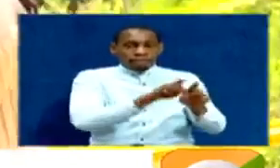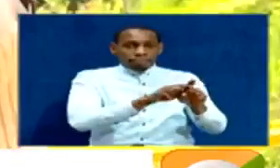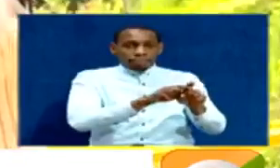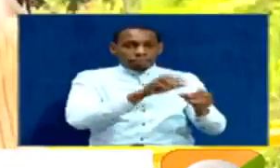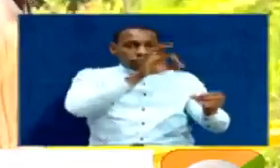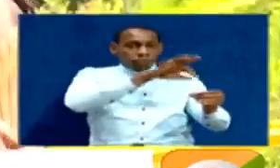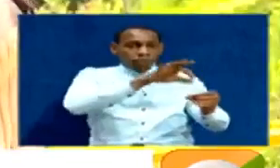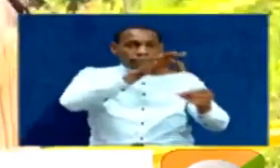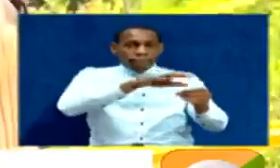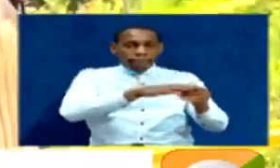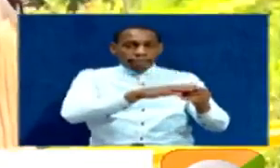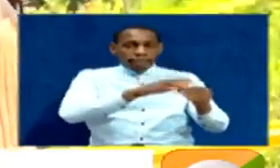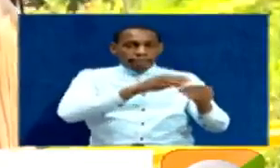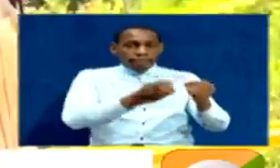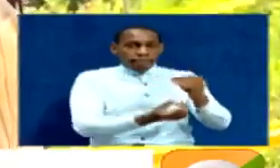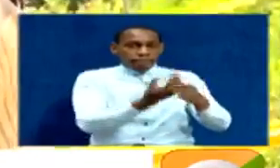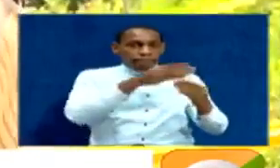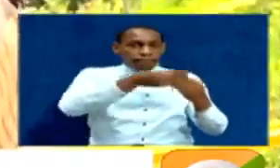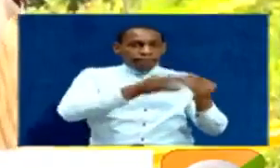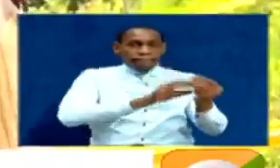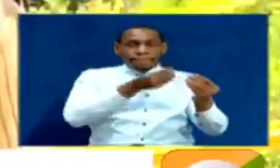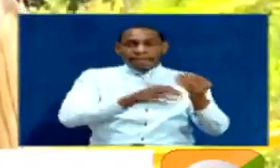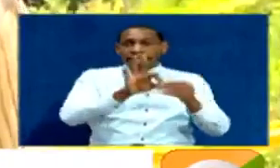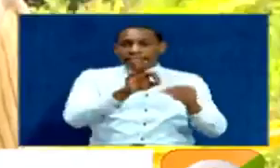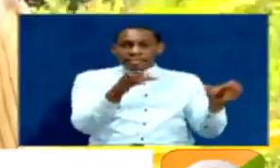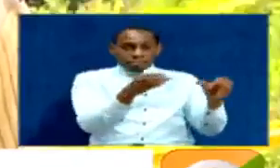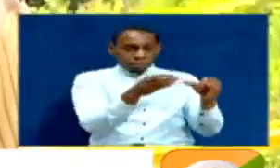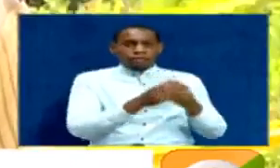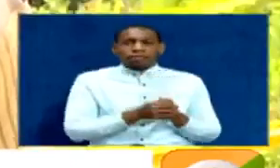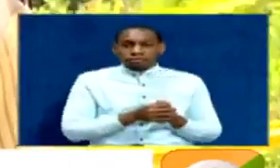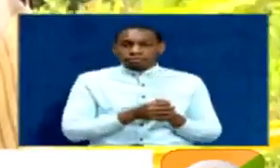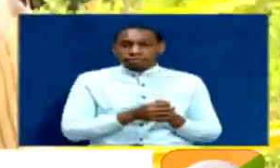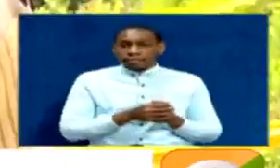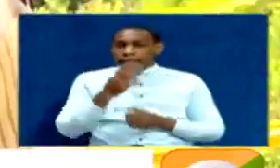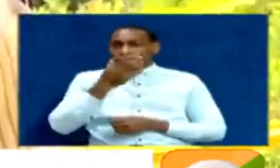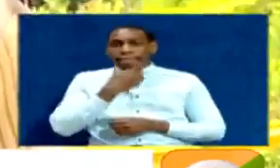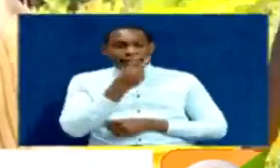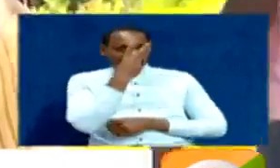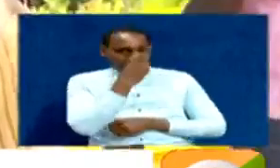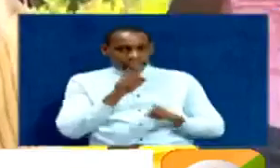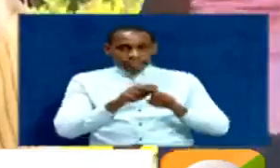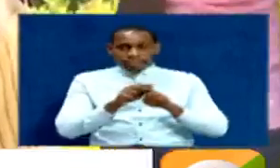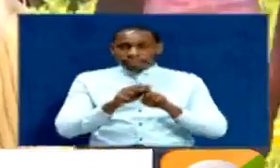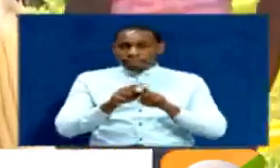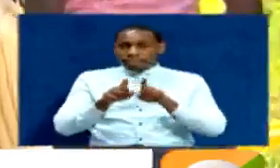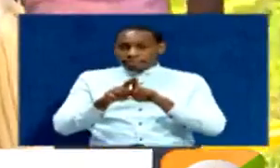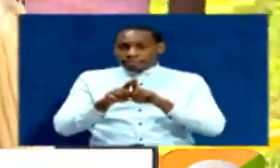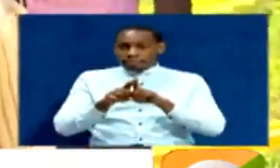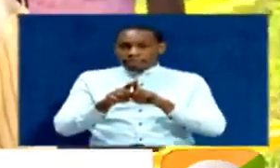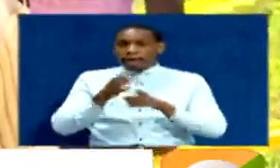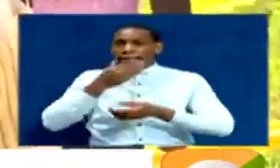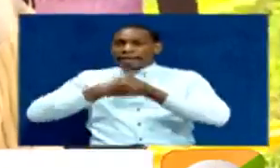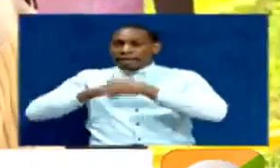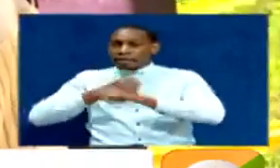likapandwa mgomba wa madizi tatu ndogo. Ndio akawa suspicious na ndio sababu